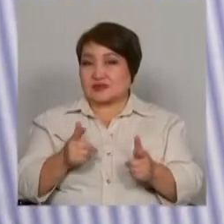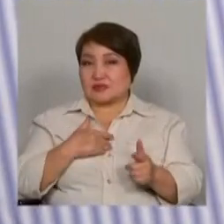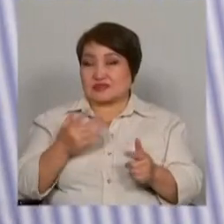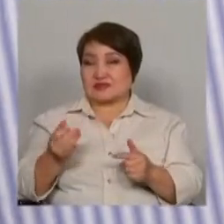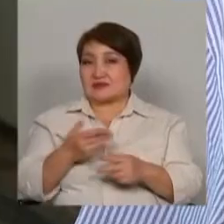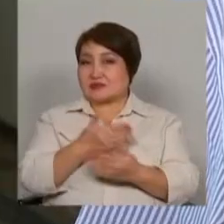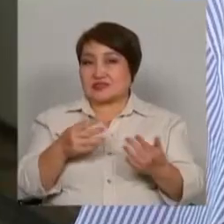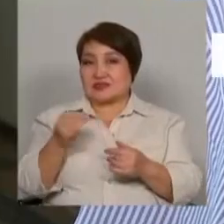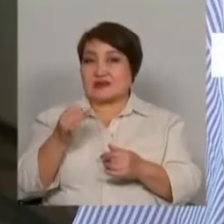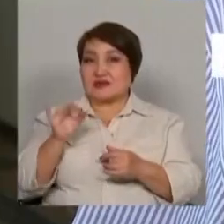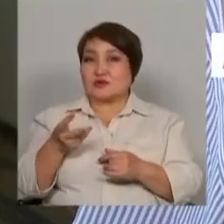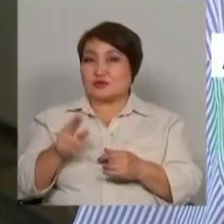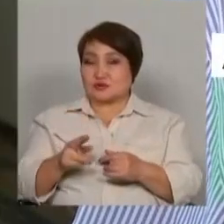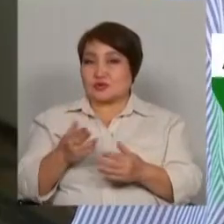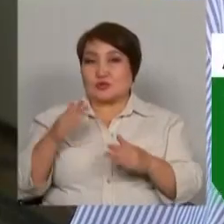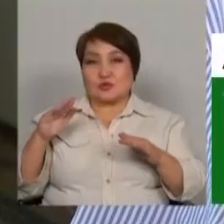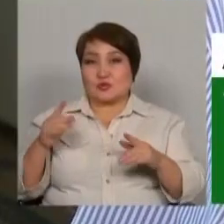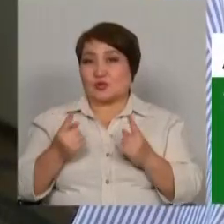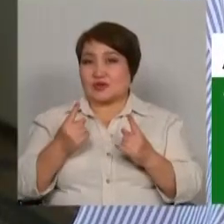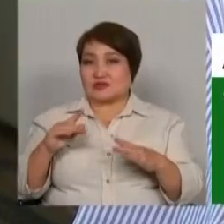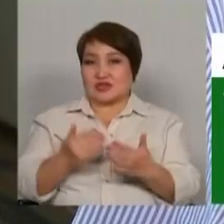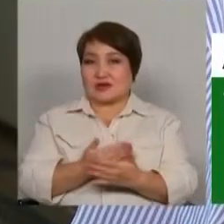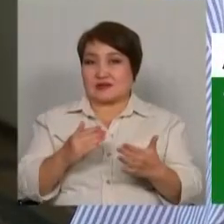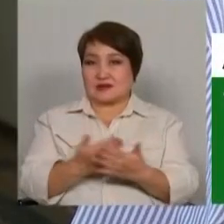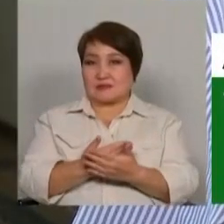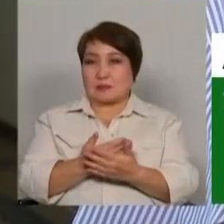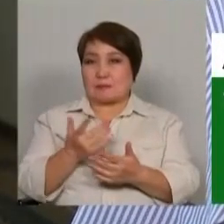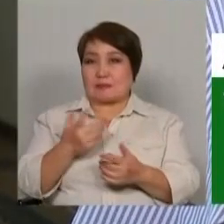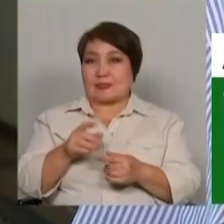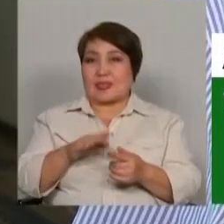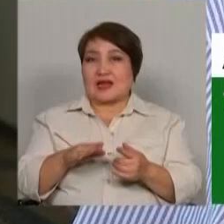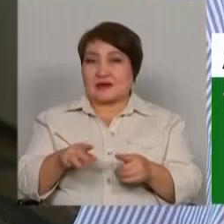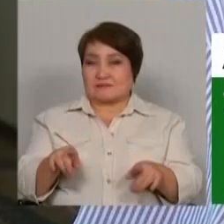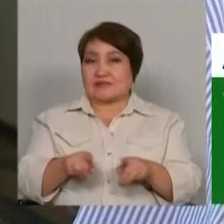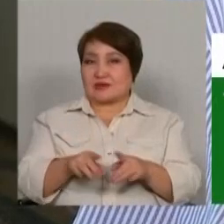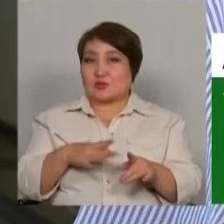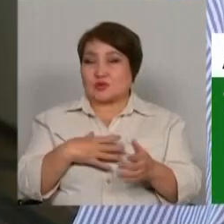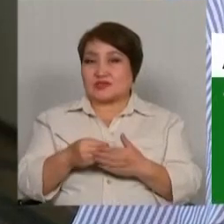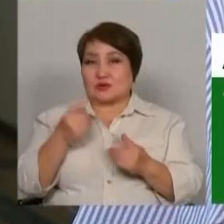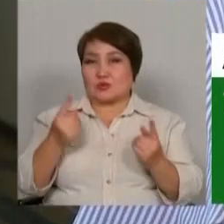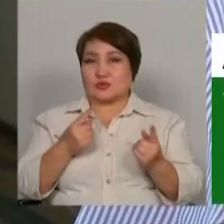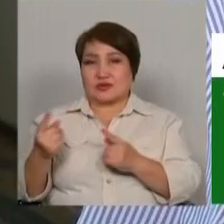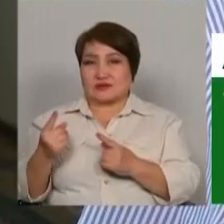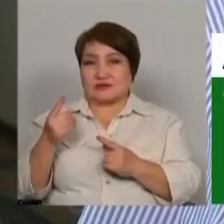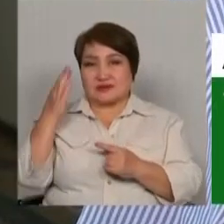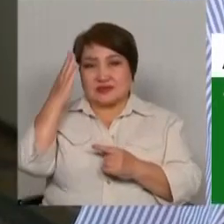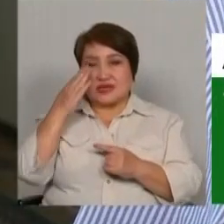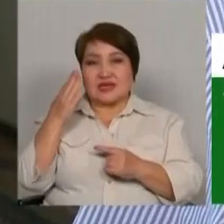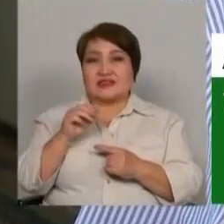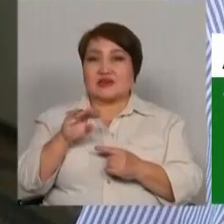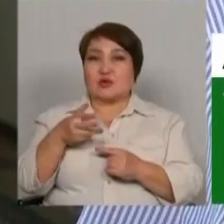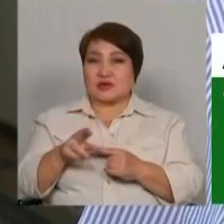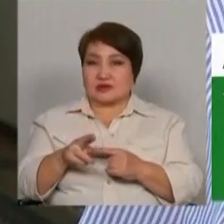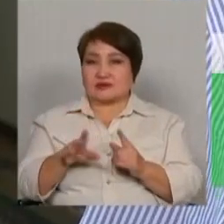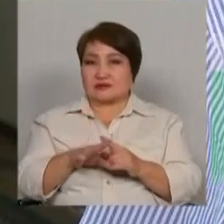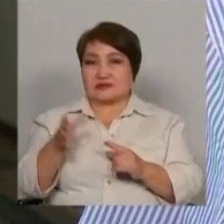жаңалық. Мәртебелі үлкен жиылыста кәдімгі өзінің үлкен теориялық ойларын айтып, үлкен ғалымдармен айтыс тартыс